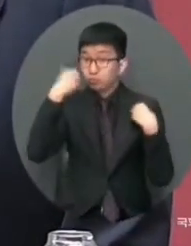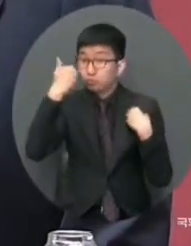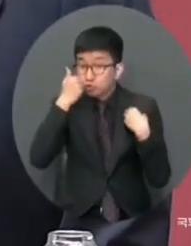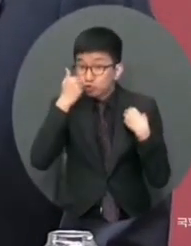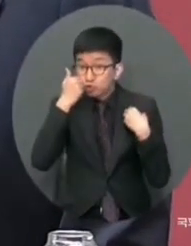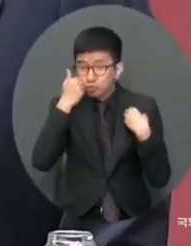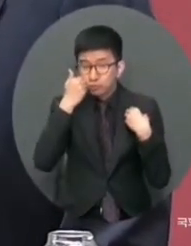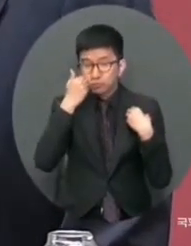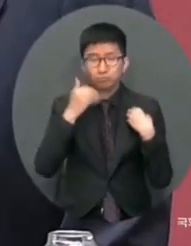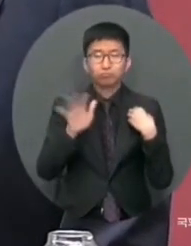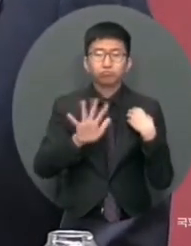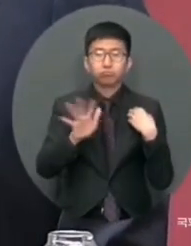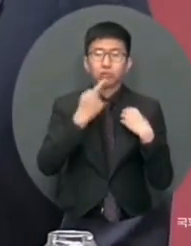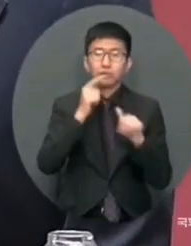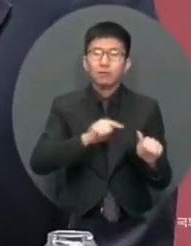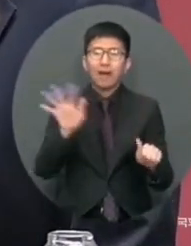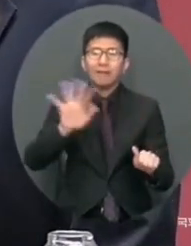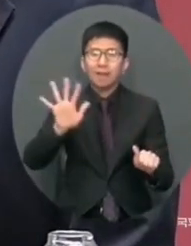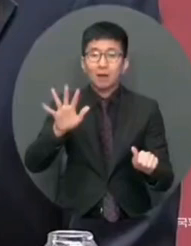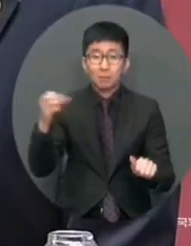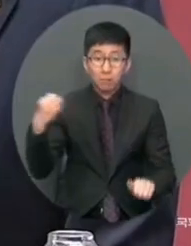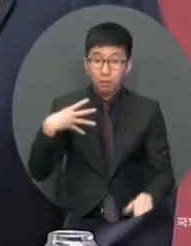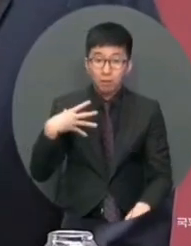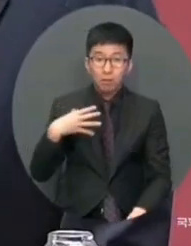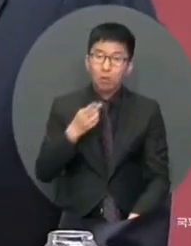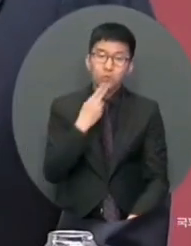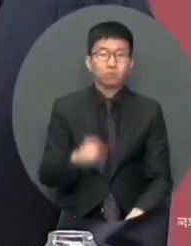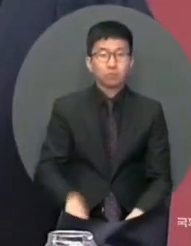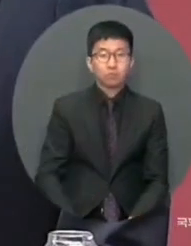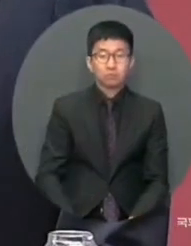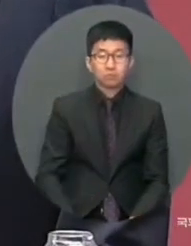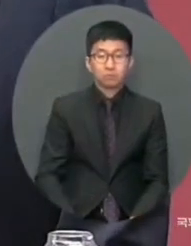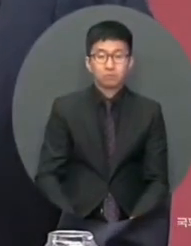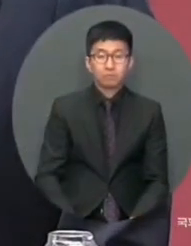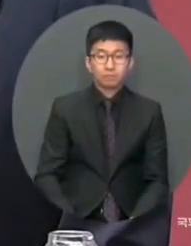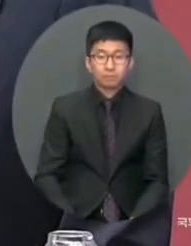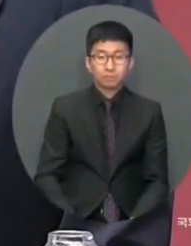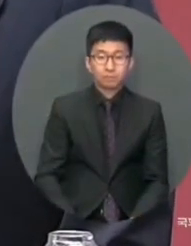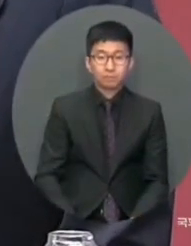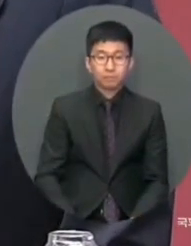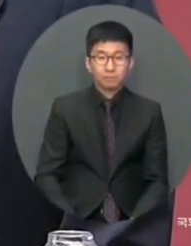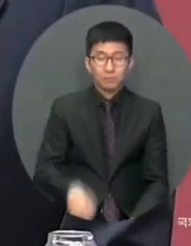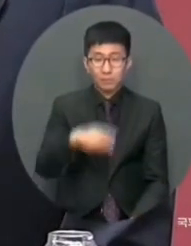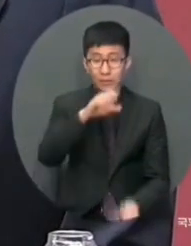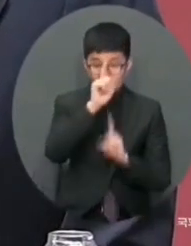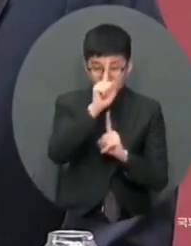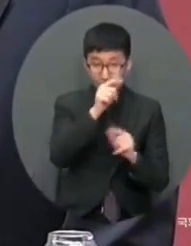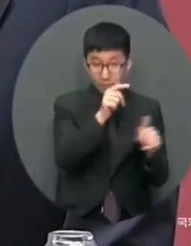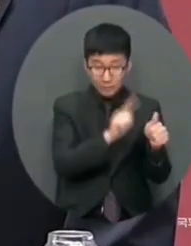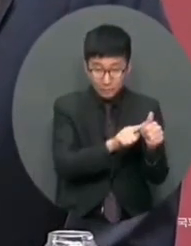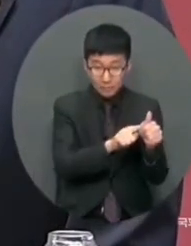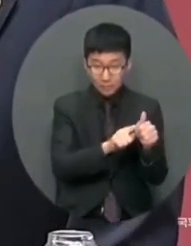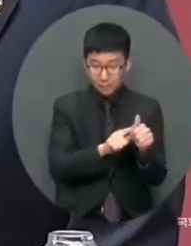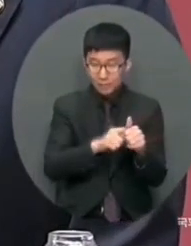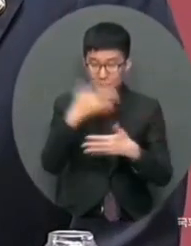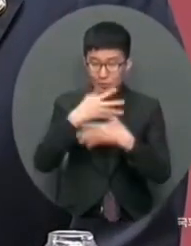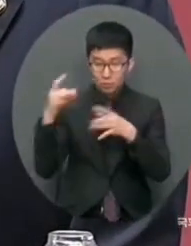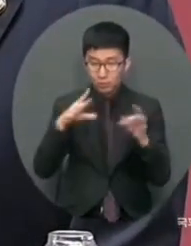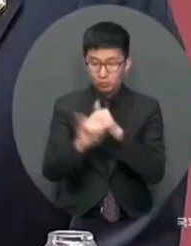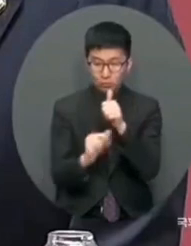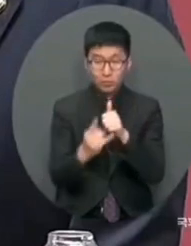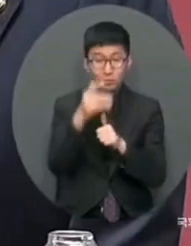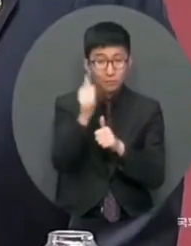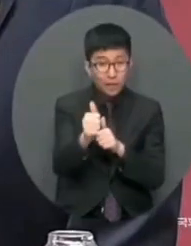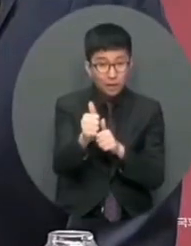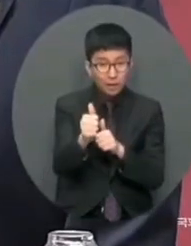사람도 부정하지 않고 있기 때문에 이런 여론조사까지 나오고 있습니다. 이동관 특보의 방통위원장 임명과 관련해서